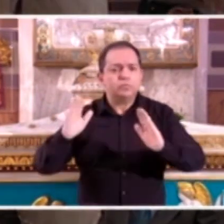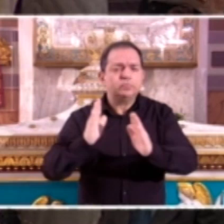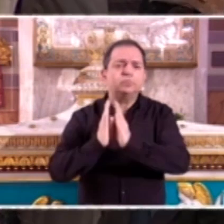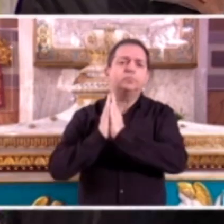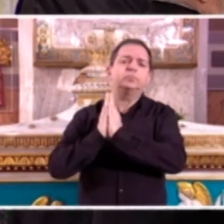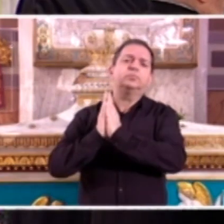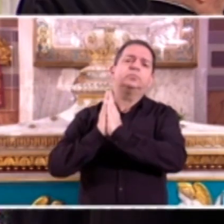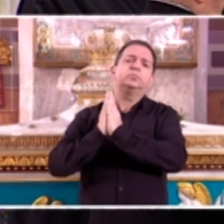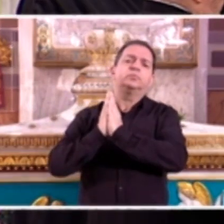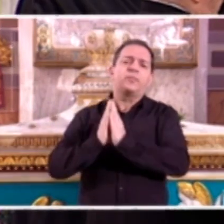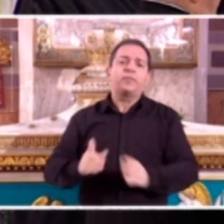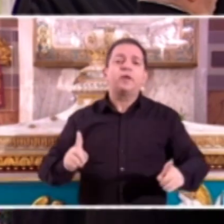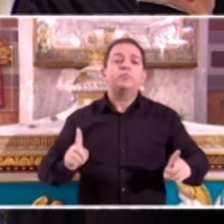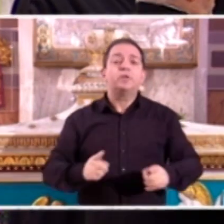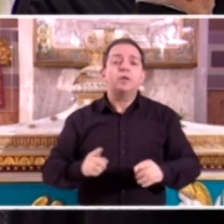δεϊθόμεν.